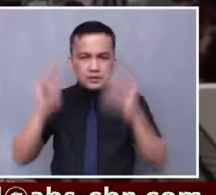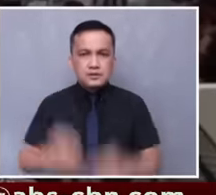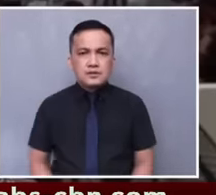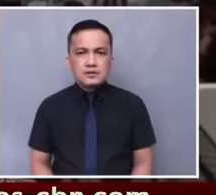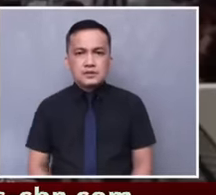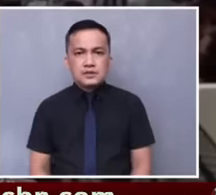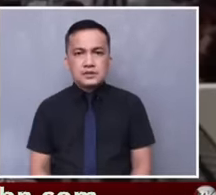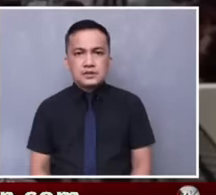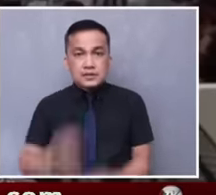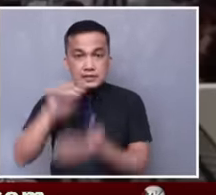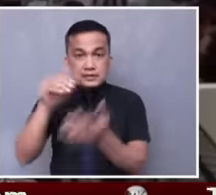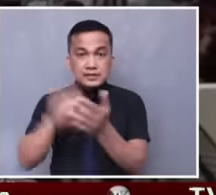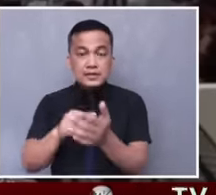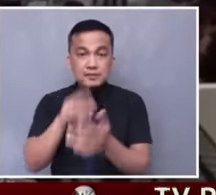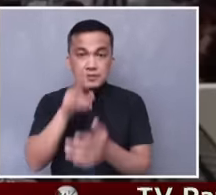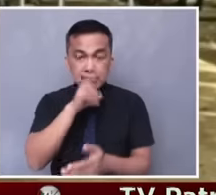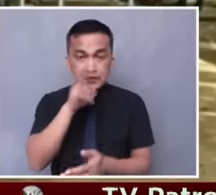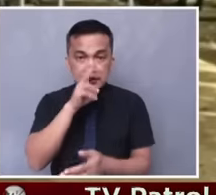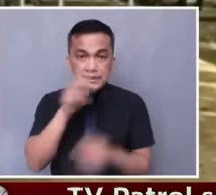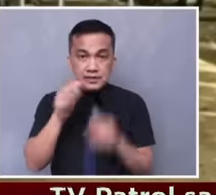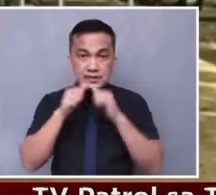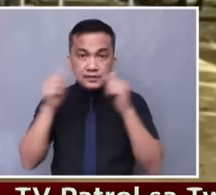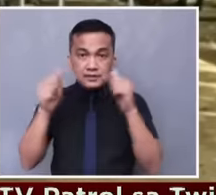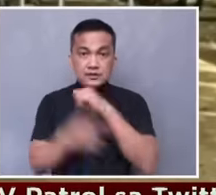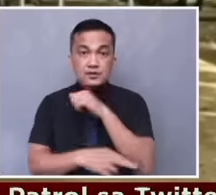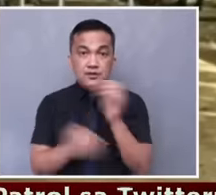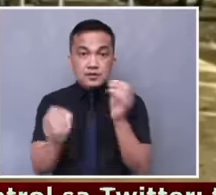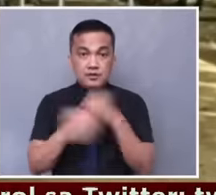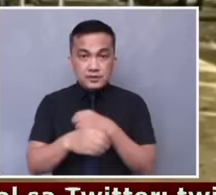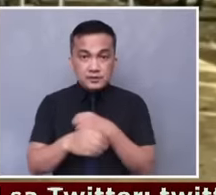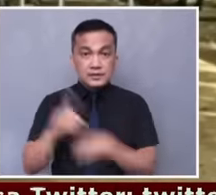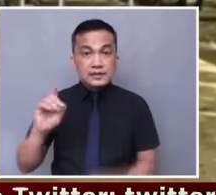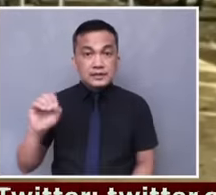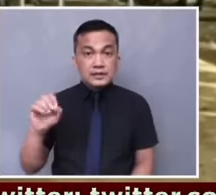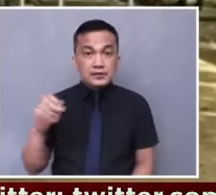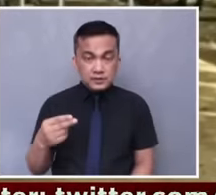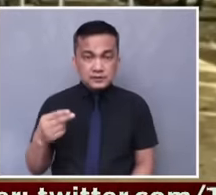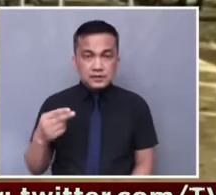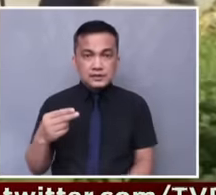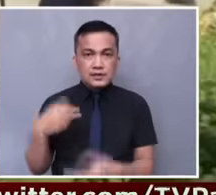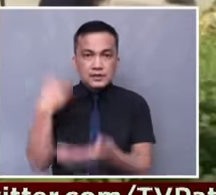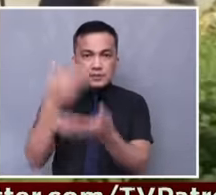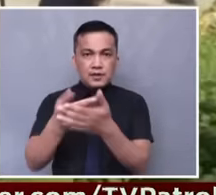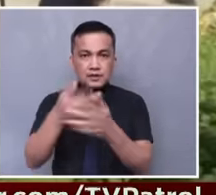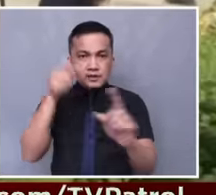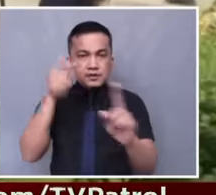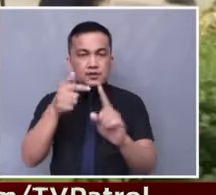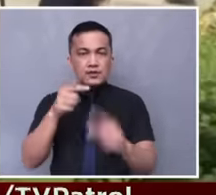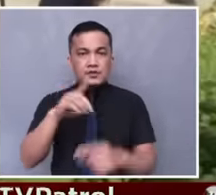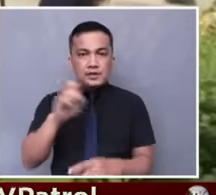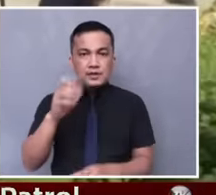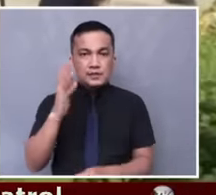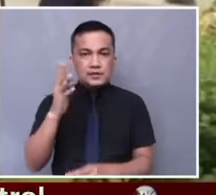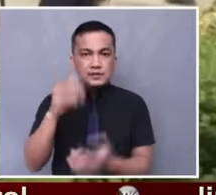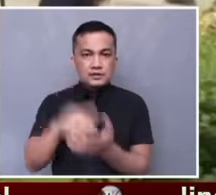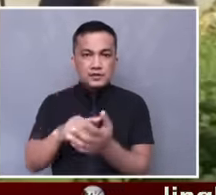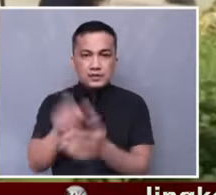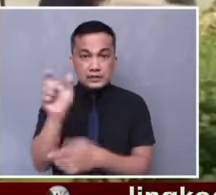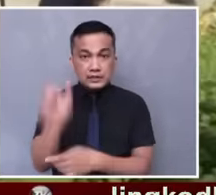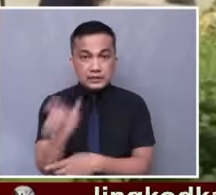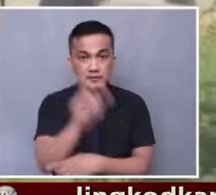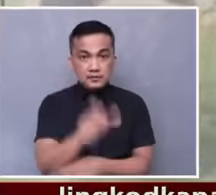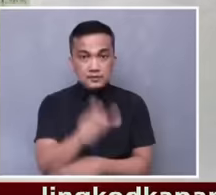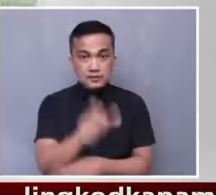Central Visayas, inanunsyo ng Regional Office ng Department of Health na naabot ang target na 150,000 individuals na